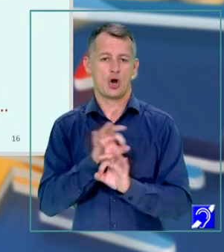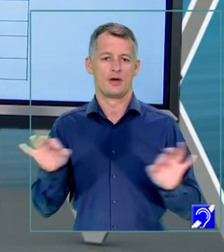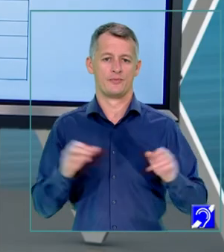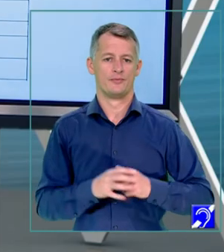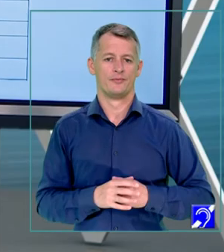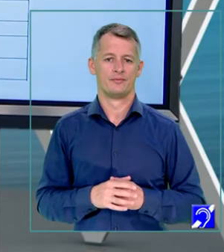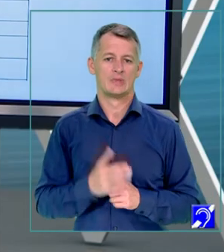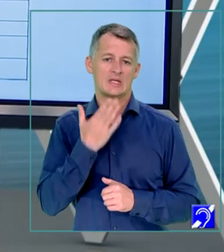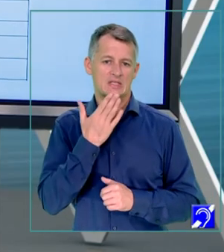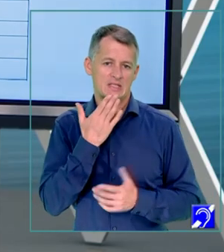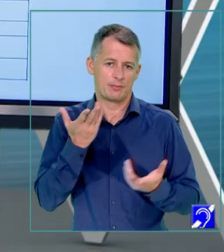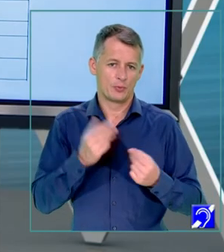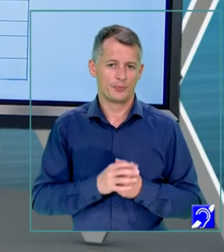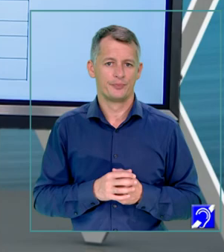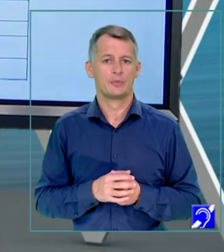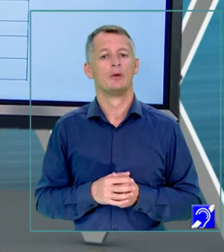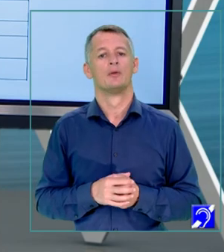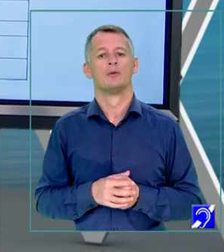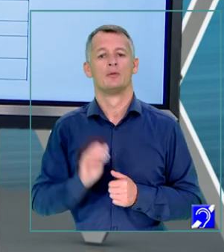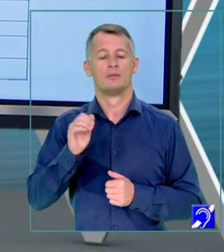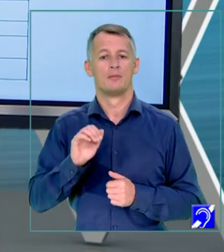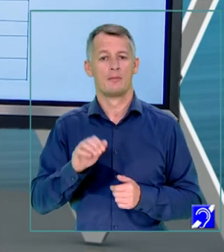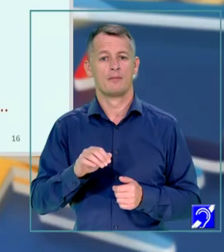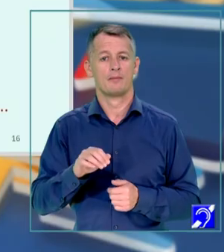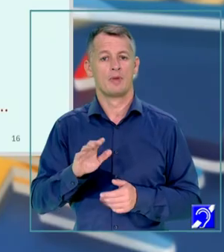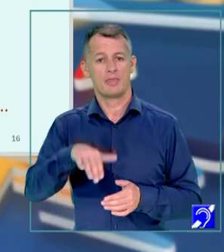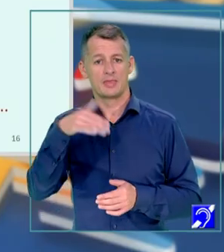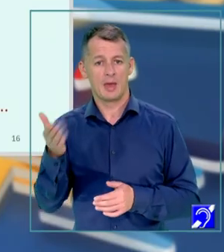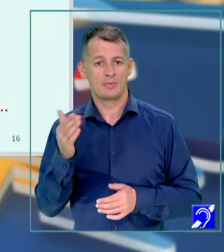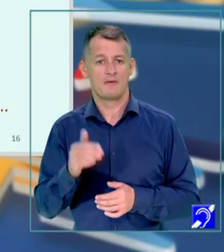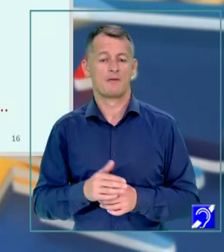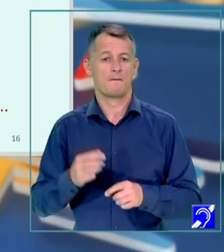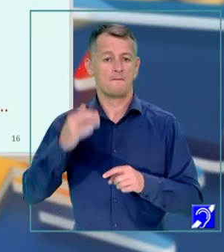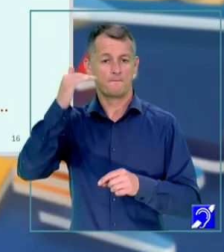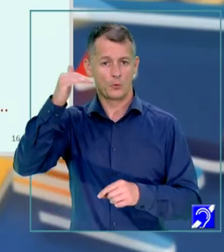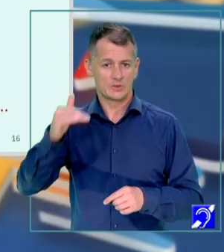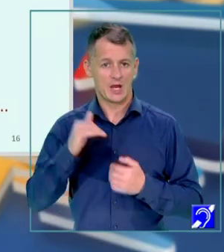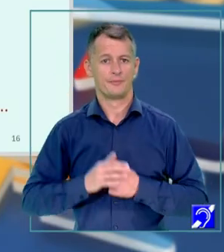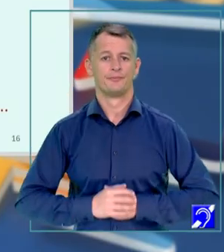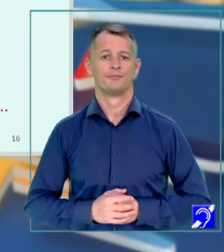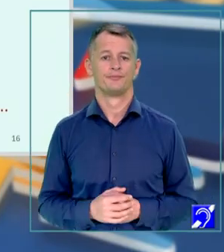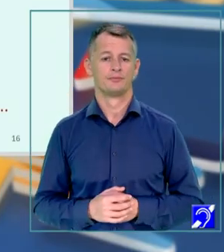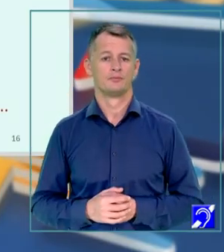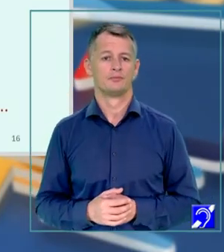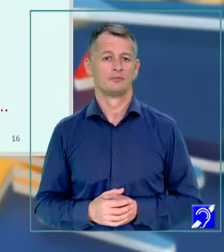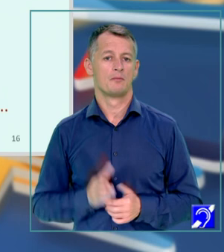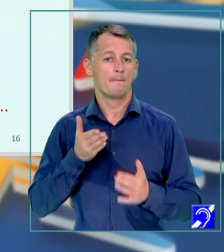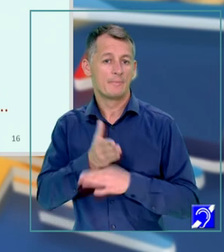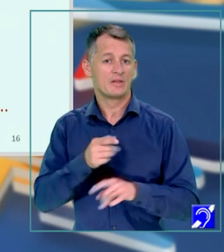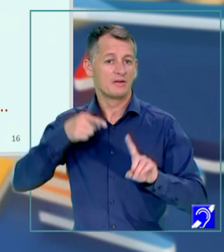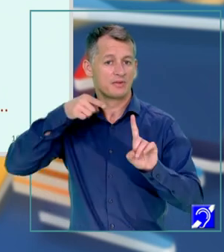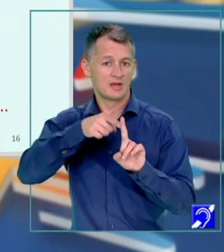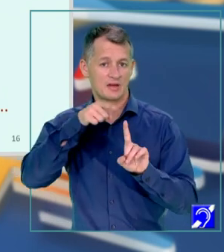exemplu aici avem mână în păr linia a doua avem în dreapta funcția aceasta tare prin derivare